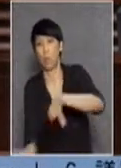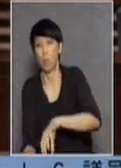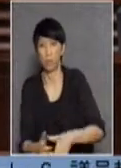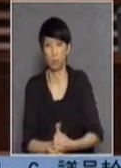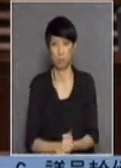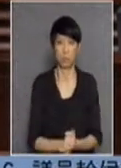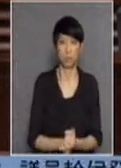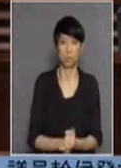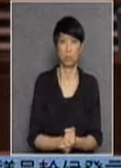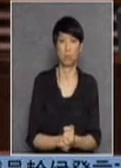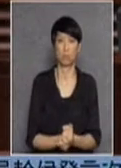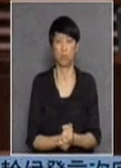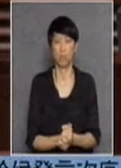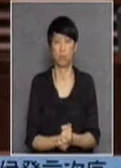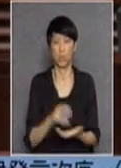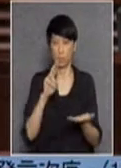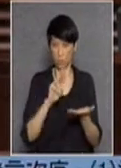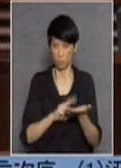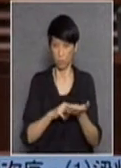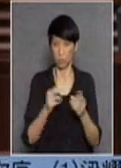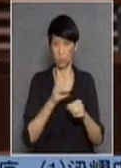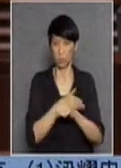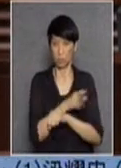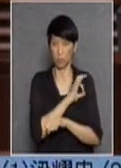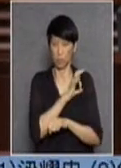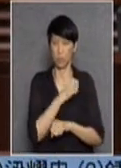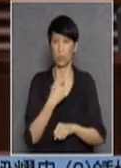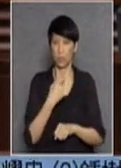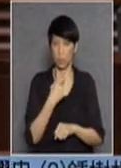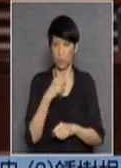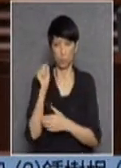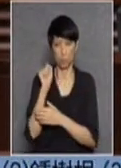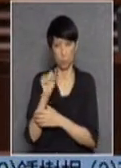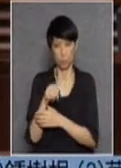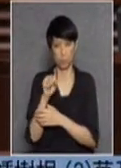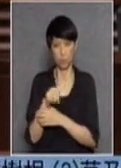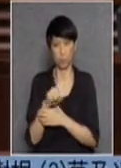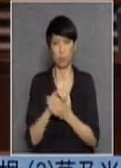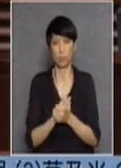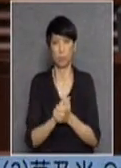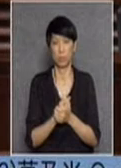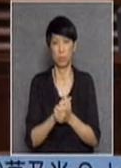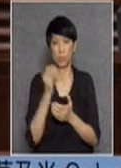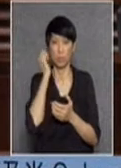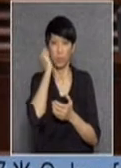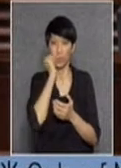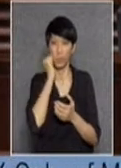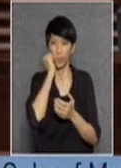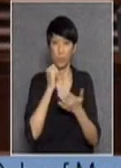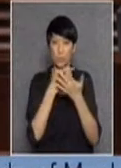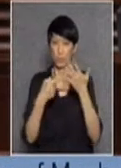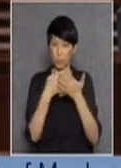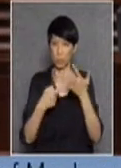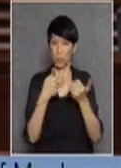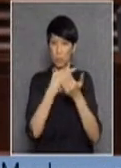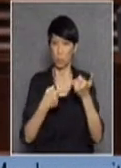嗱，主席，我相信社会是有这样的人呢，是愿意50多岁、60多岁都是转工的，有